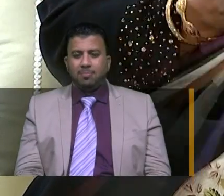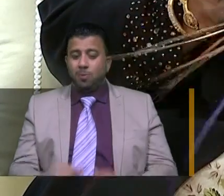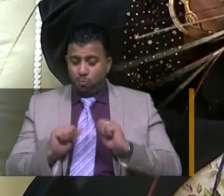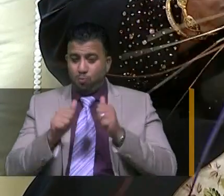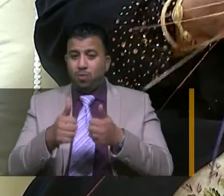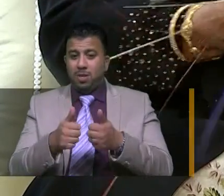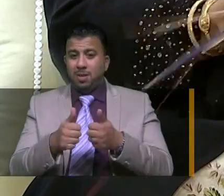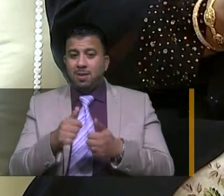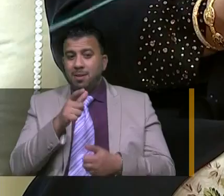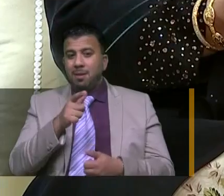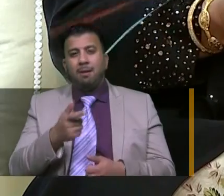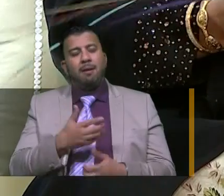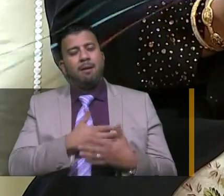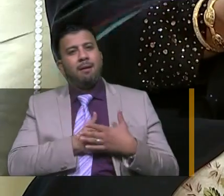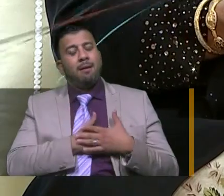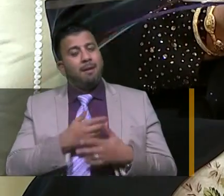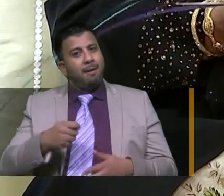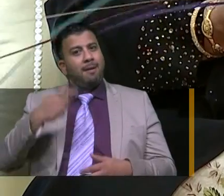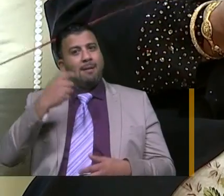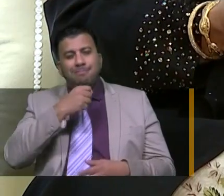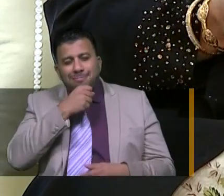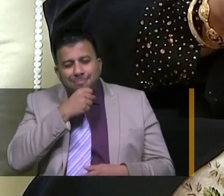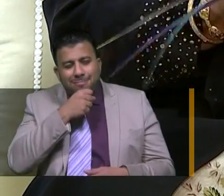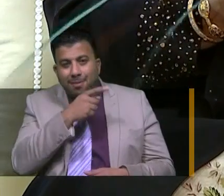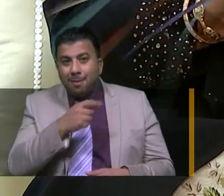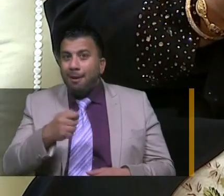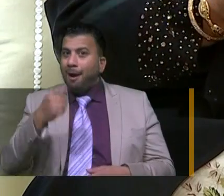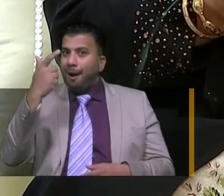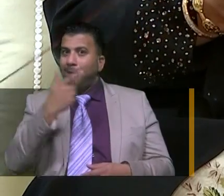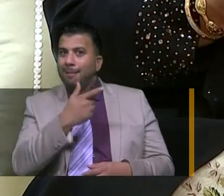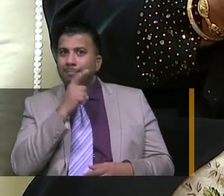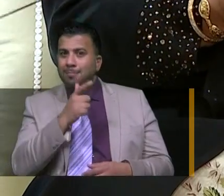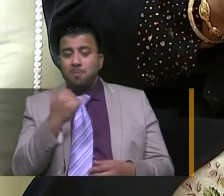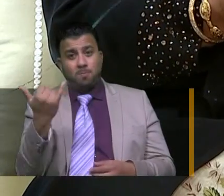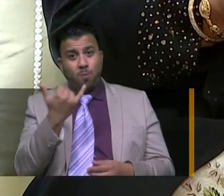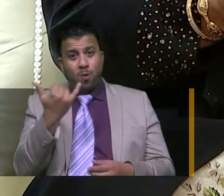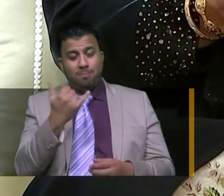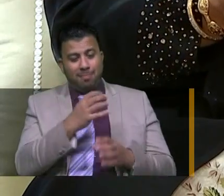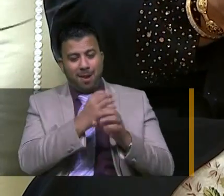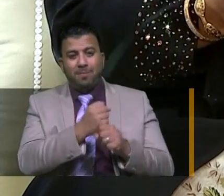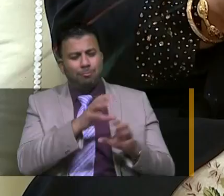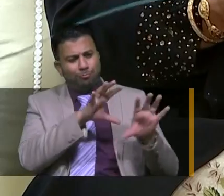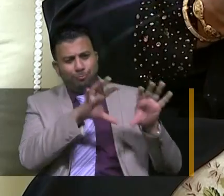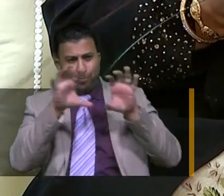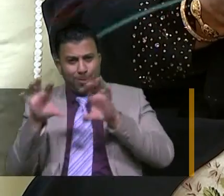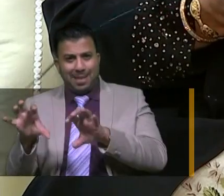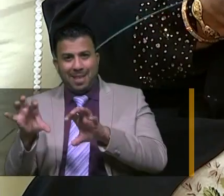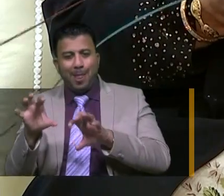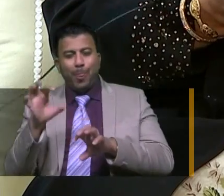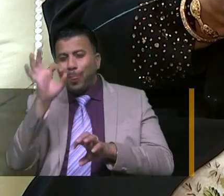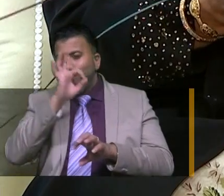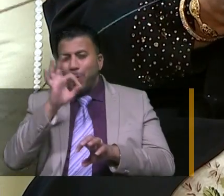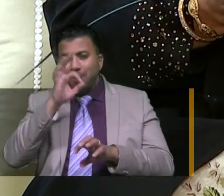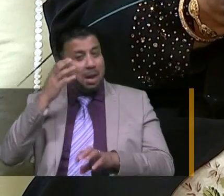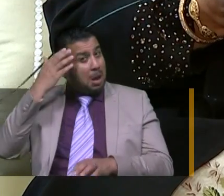مشاركة هذه الفئة الغالية على قلوبنا في أيام الشارقة التراثية تكمن أهميتها في نقل التراث والموروث